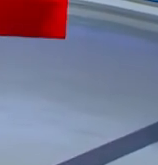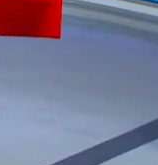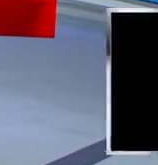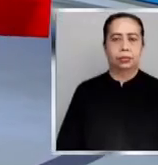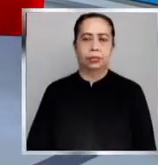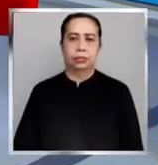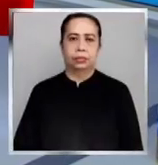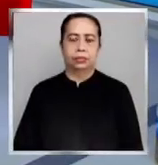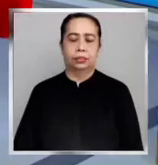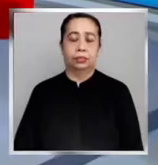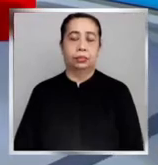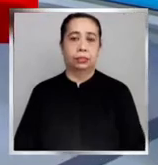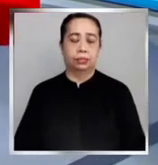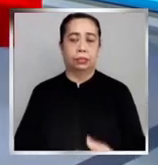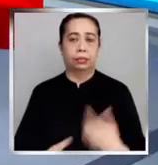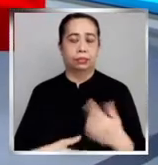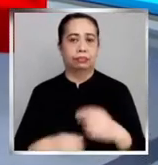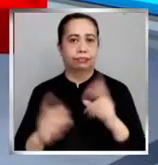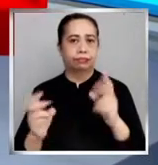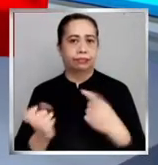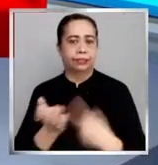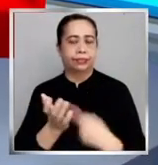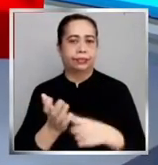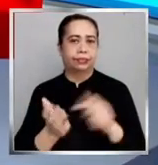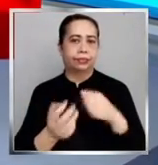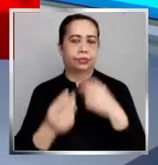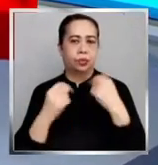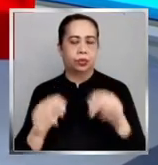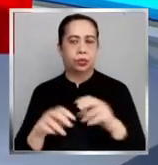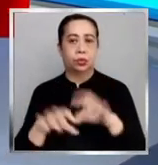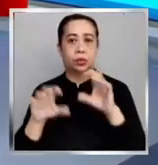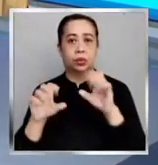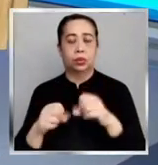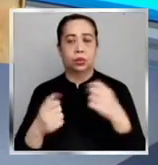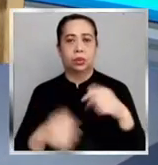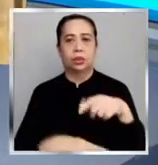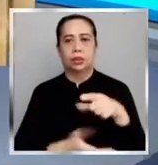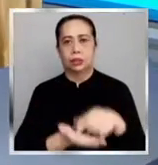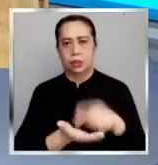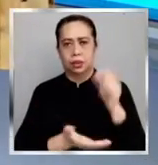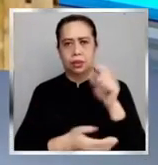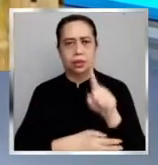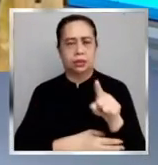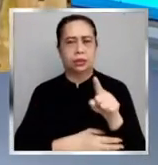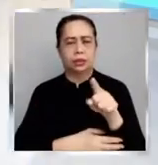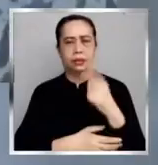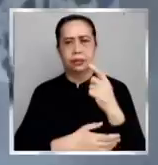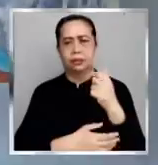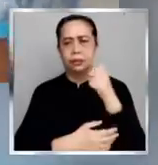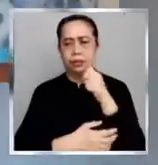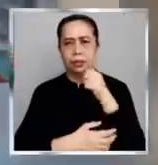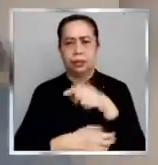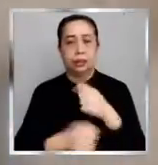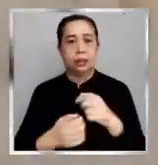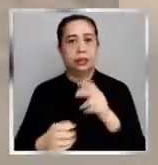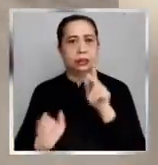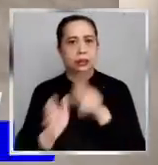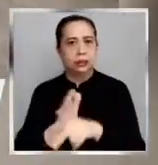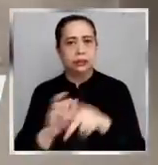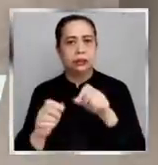Pasadahan naman natin ang iba pang mga balita. Nasa kote sa paniki Tarlac ang isang ginang na nagkakatay at nagbebenta ng karne ng